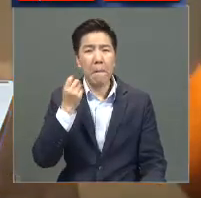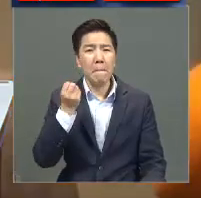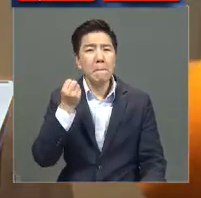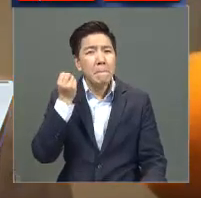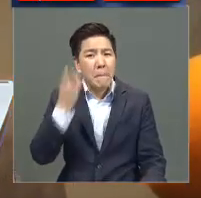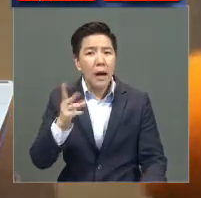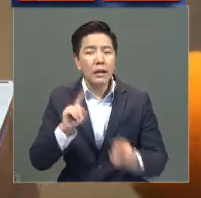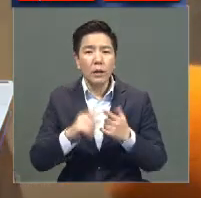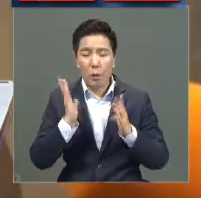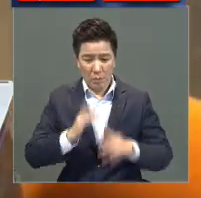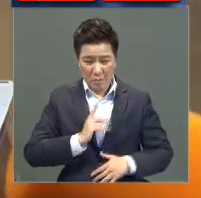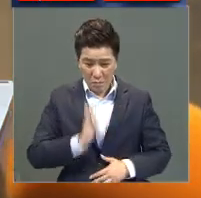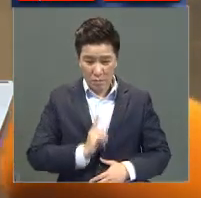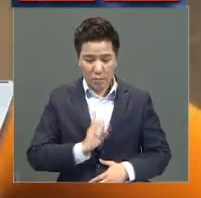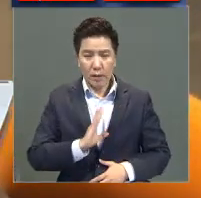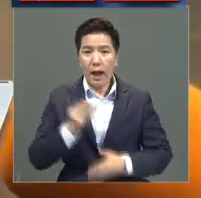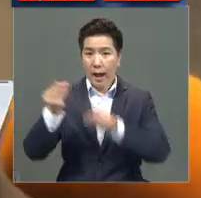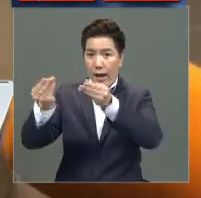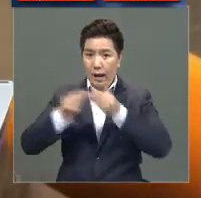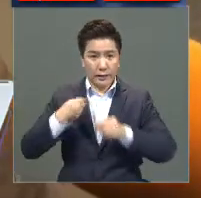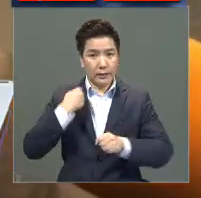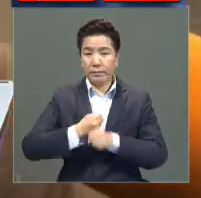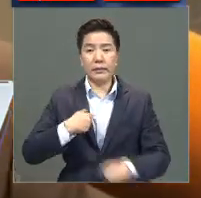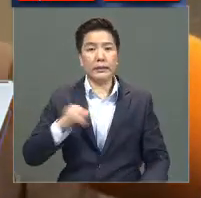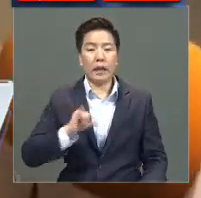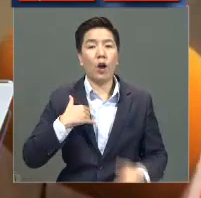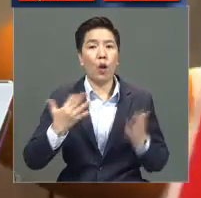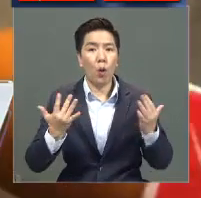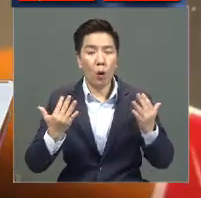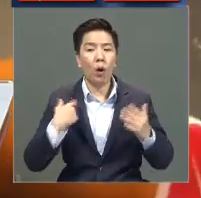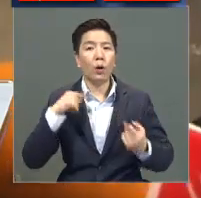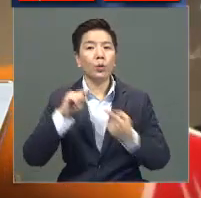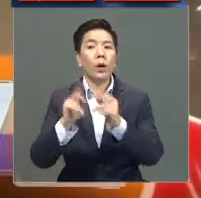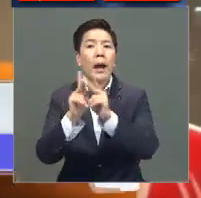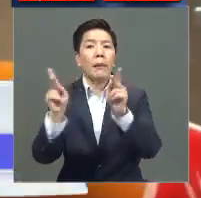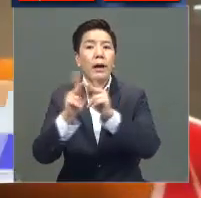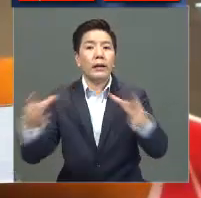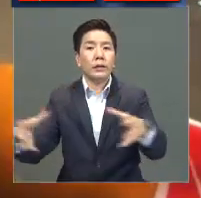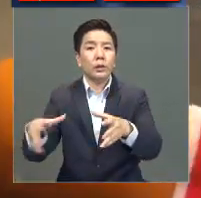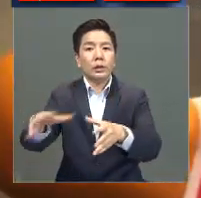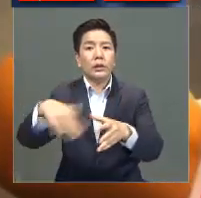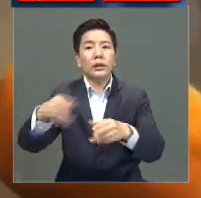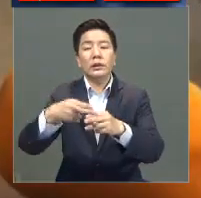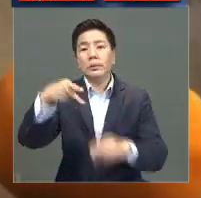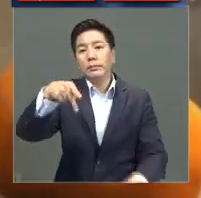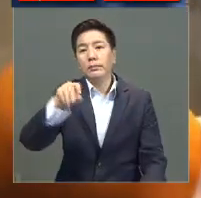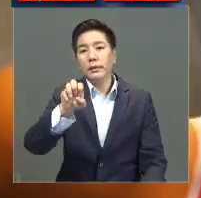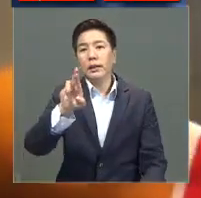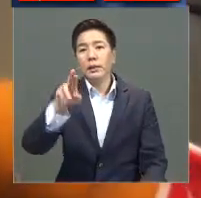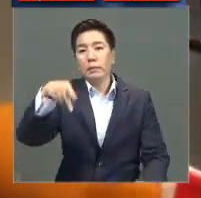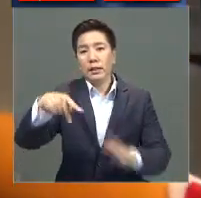าจจะช่วยกันหลายคนแต่ว่ายังไม่ได้มอบหมายอะไรเพราะว่ารอฟังที่กรรมการชุดคุณพีรพันธ์เนี่ยจะ